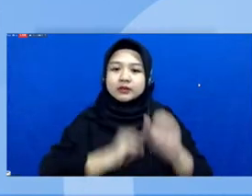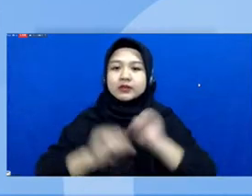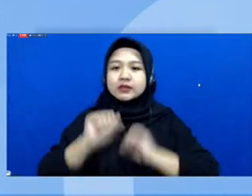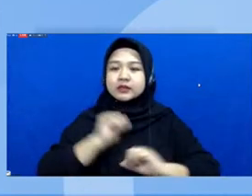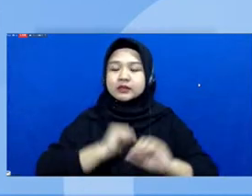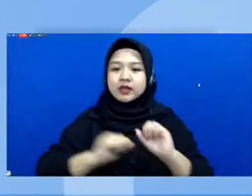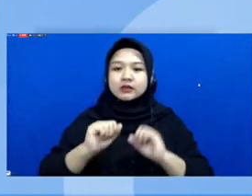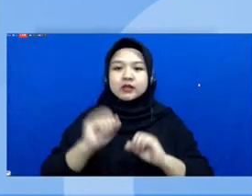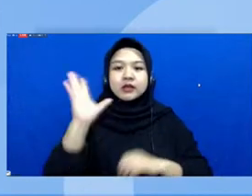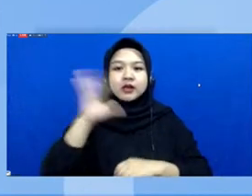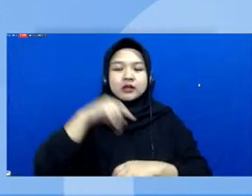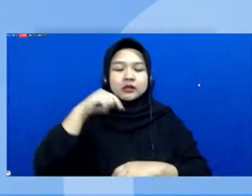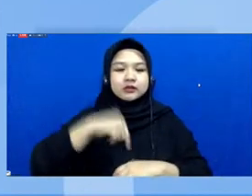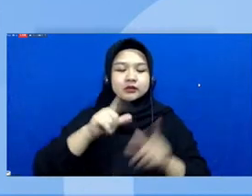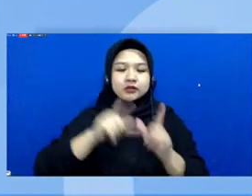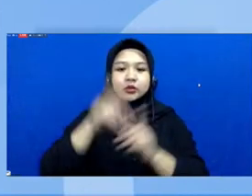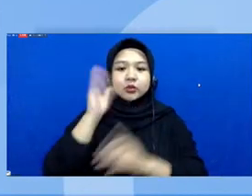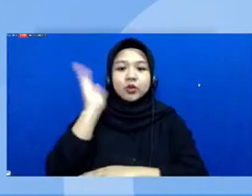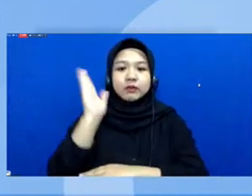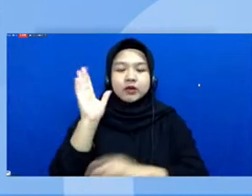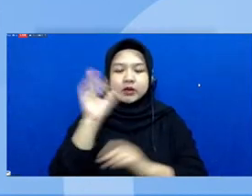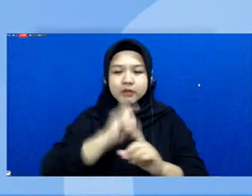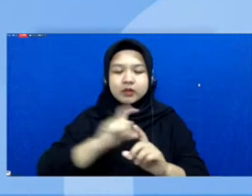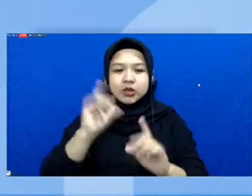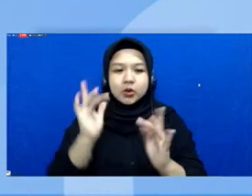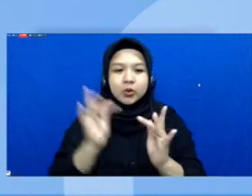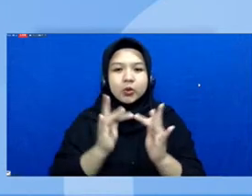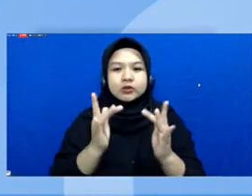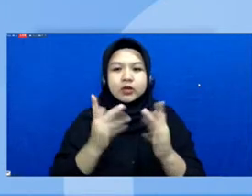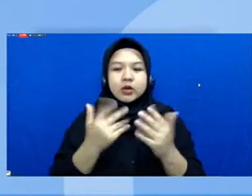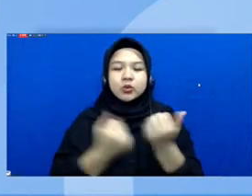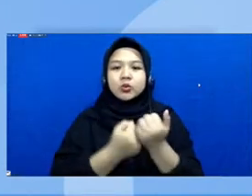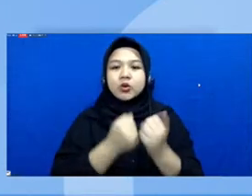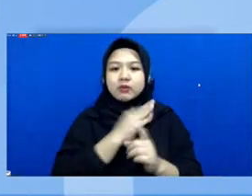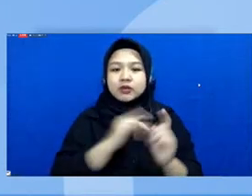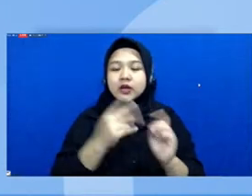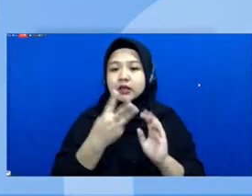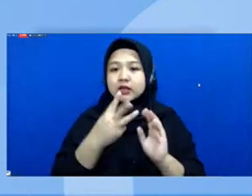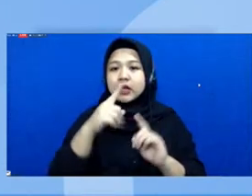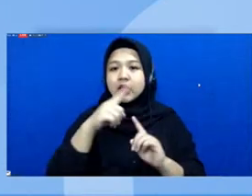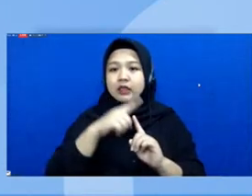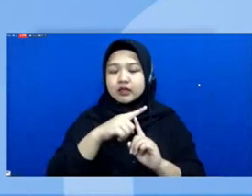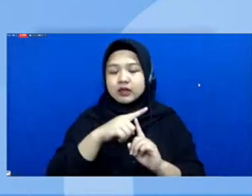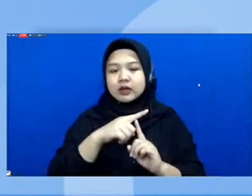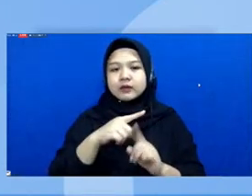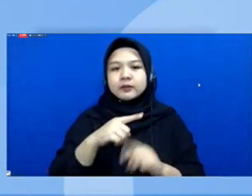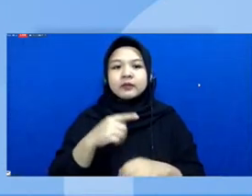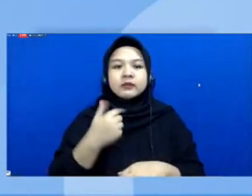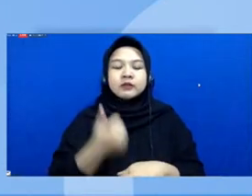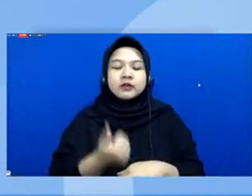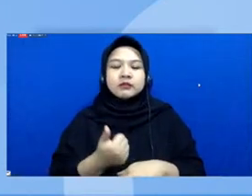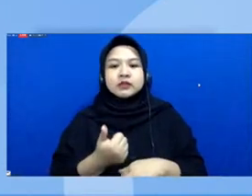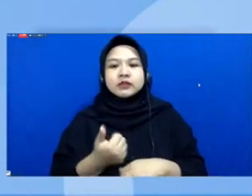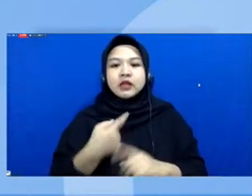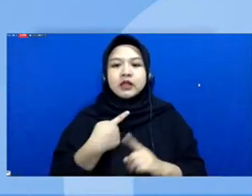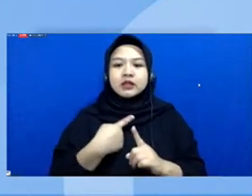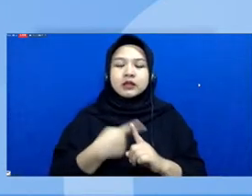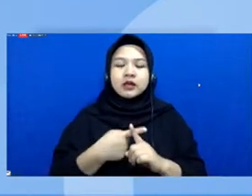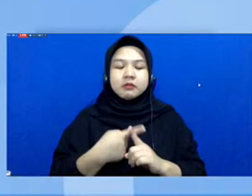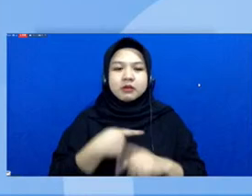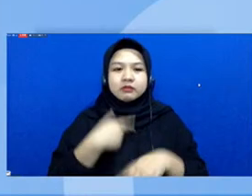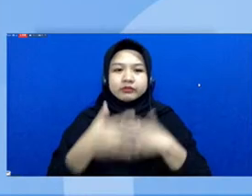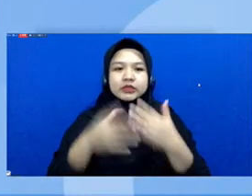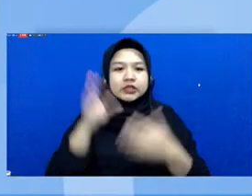pada hari ini, webinar pelacakan kontak, mengoptimalkan dukungan masyarakat 3T, dapat makin menggulirkan isu